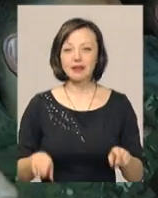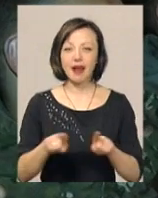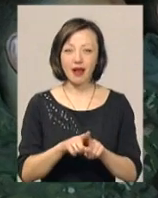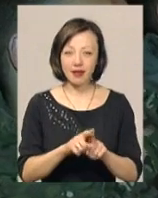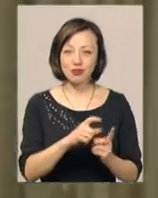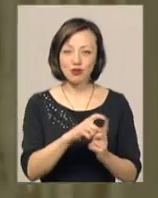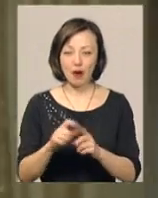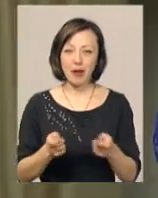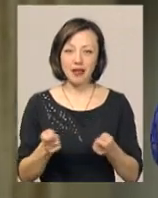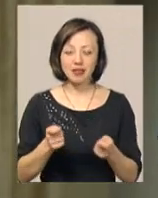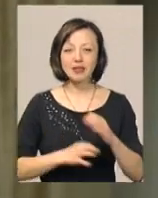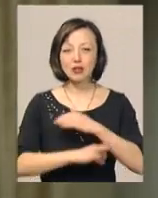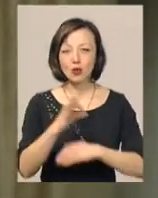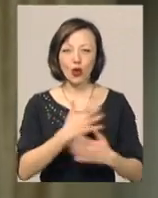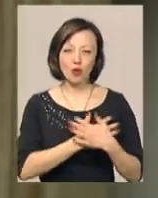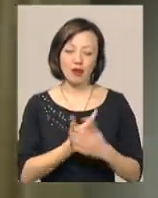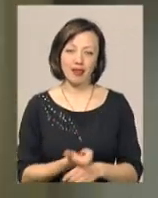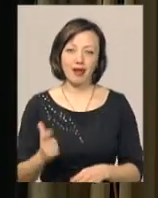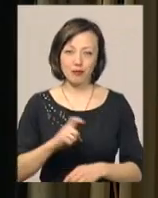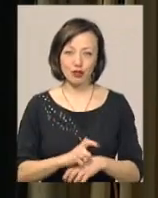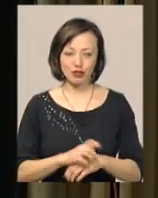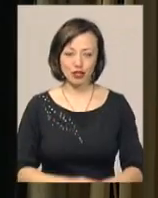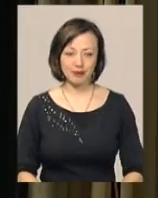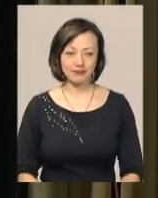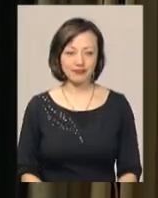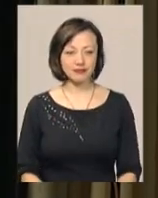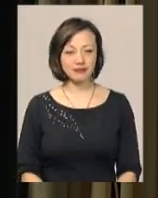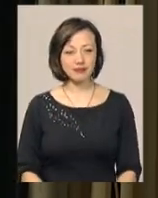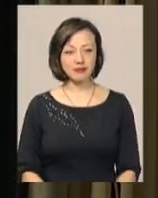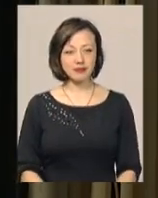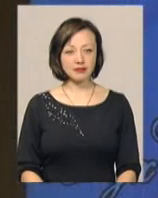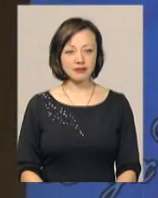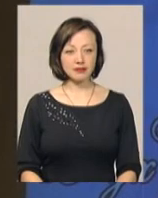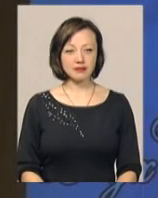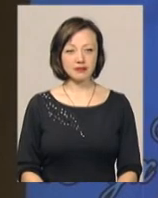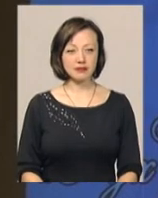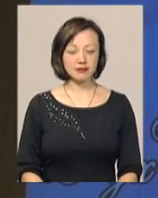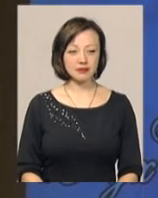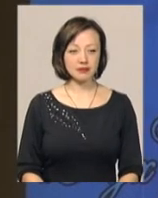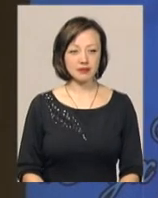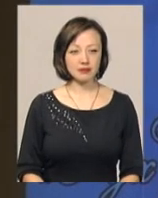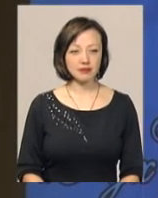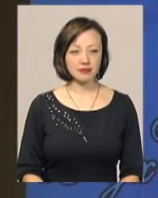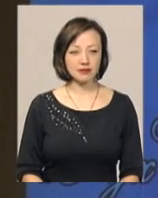Оксани Радушинської, на сході люблять найбільше. Наталя Захарчук, Володимир Паламар, новини Поділля Центр.